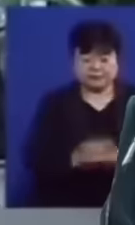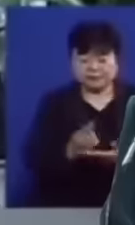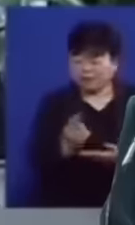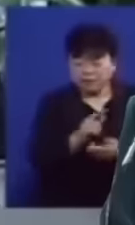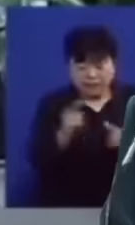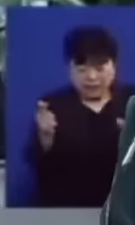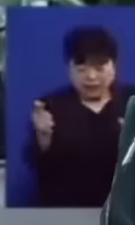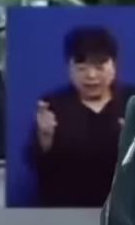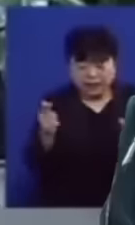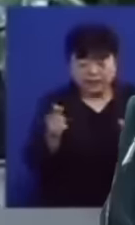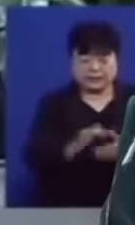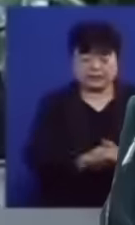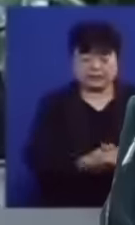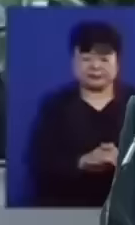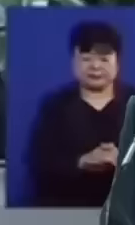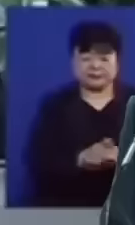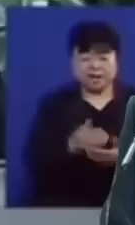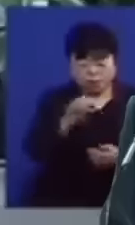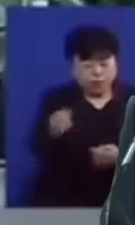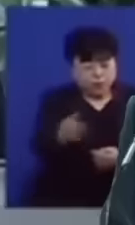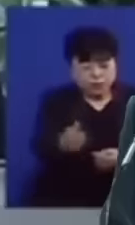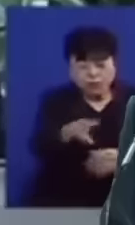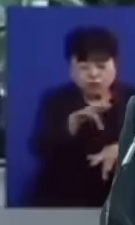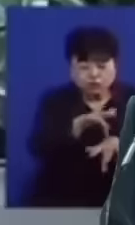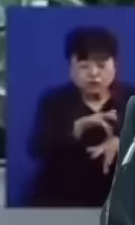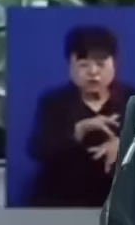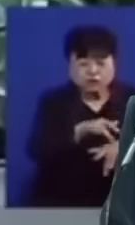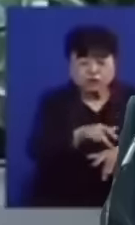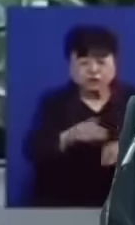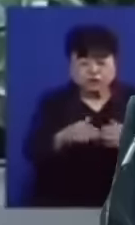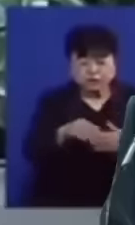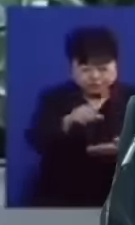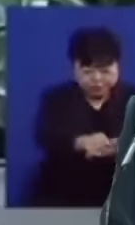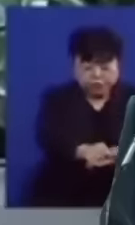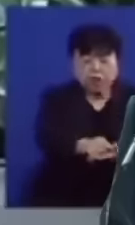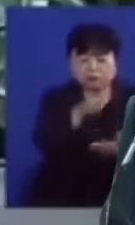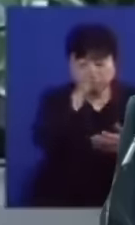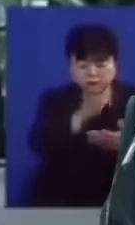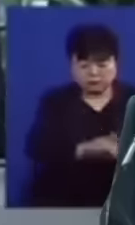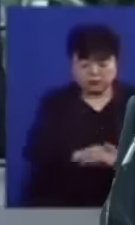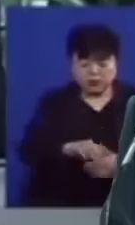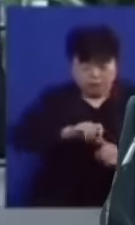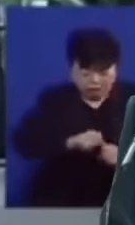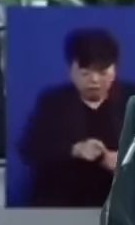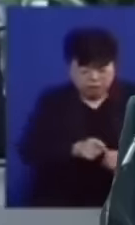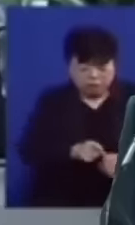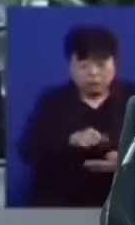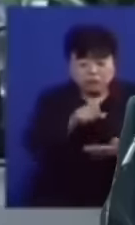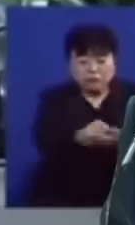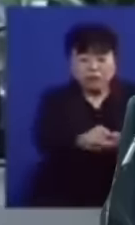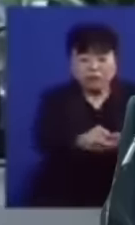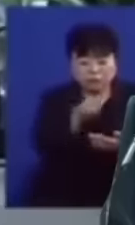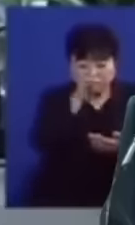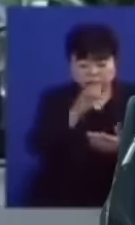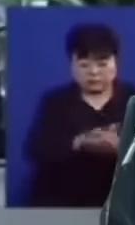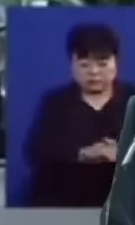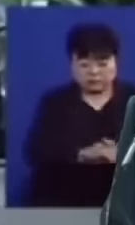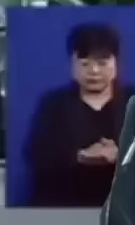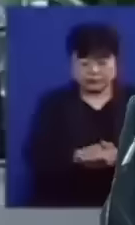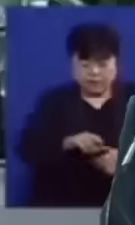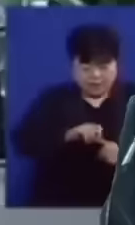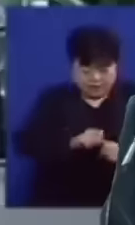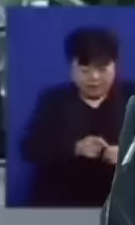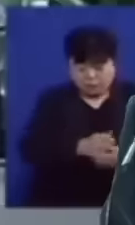왜냐하면 갈 데가 없으니까 귀신이 여러분을 집을 삼고 들어왔으니까 강제로 점령하고 있어요. 그러나 여러분